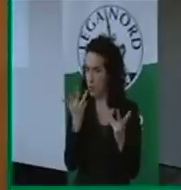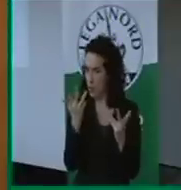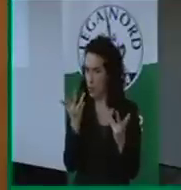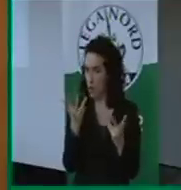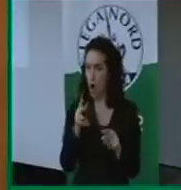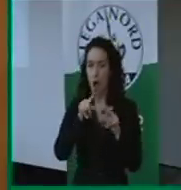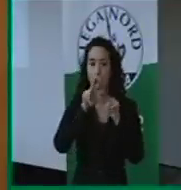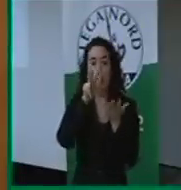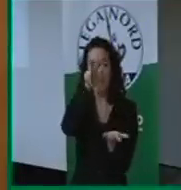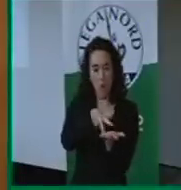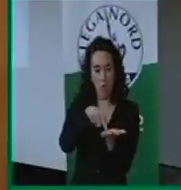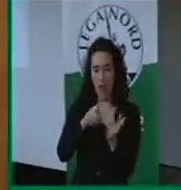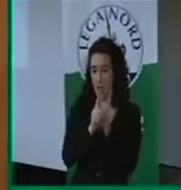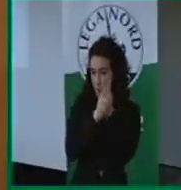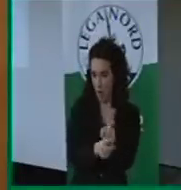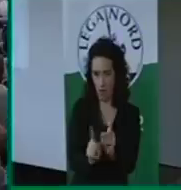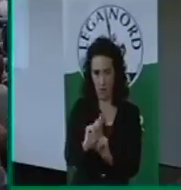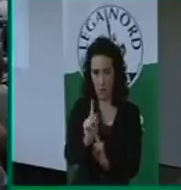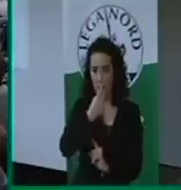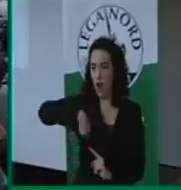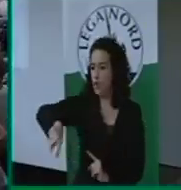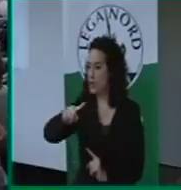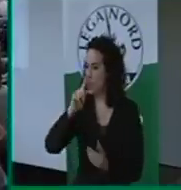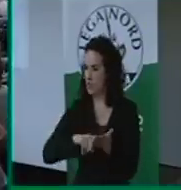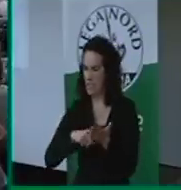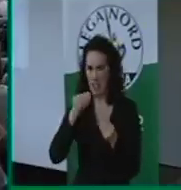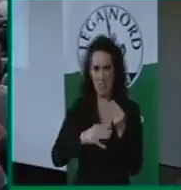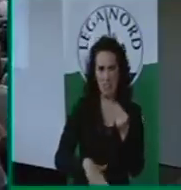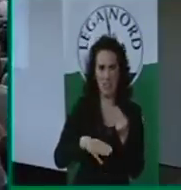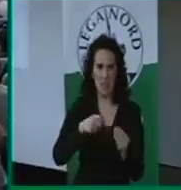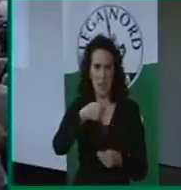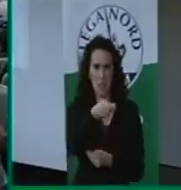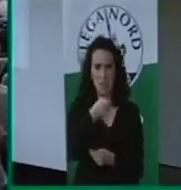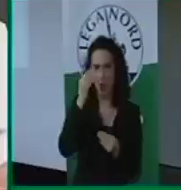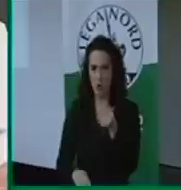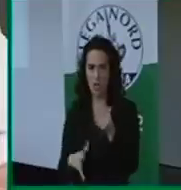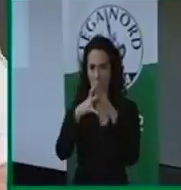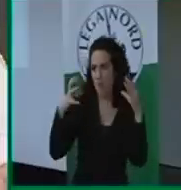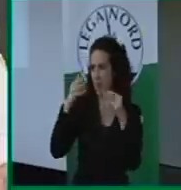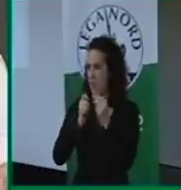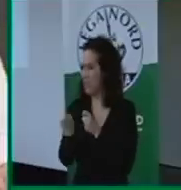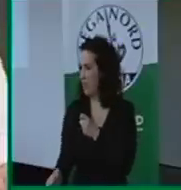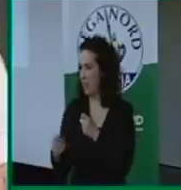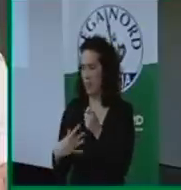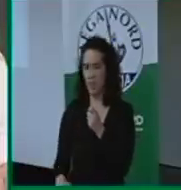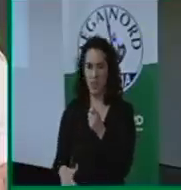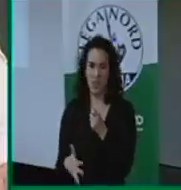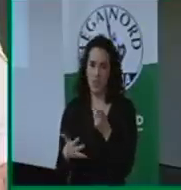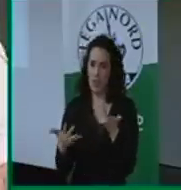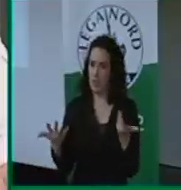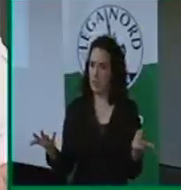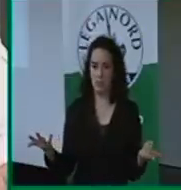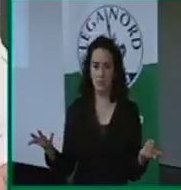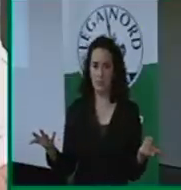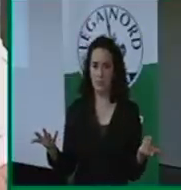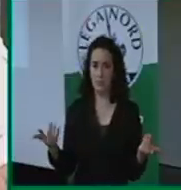abbiam perso diritti abbiam perso stipendio abbiam perso pensioni abbiam perso aziende quindi però dirlo è